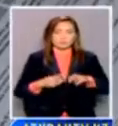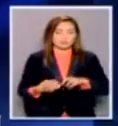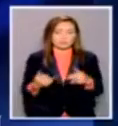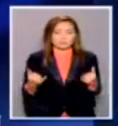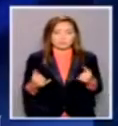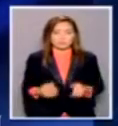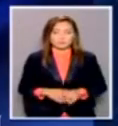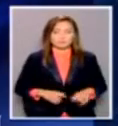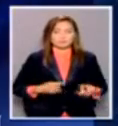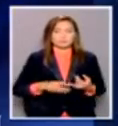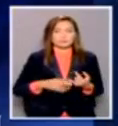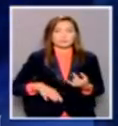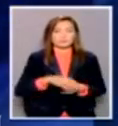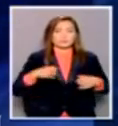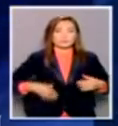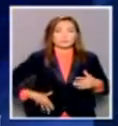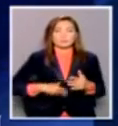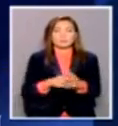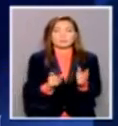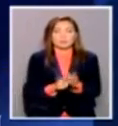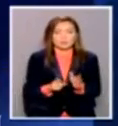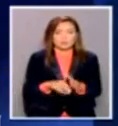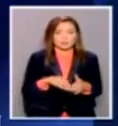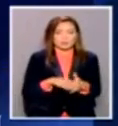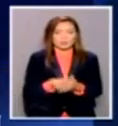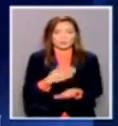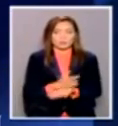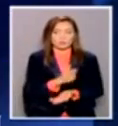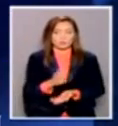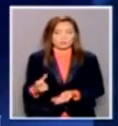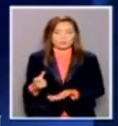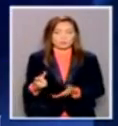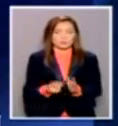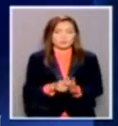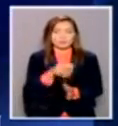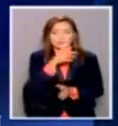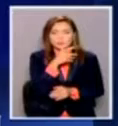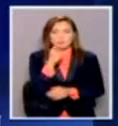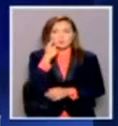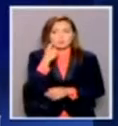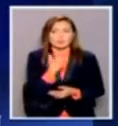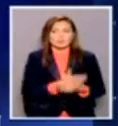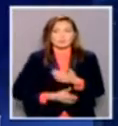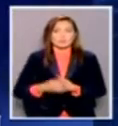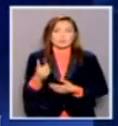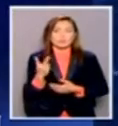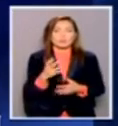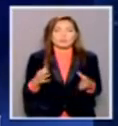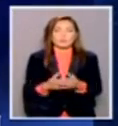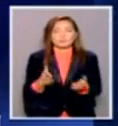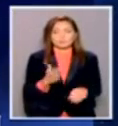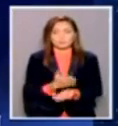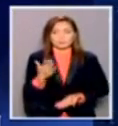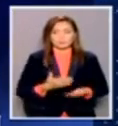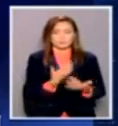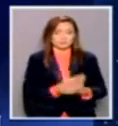проблемы. В нашей стране право на выплаты из пенсионного фонда имеют люди, достигшие пенсионного возраста, инвалиды первой и второй групп,